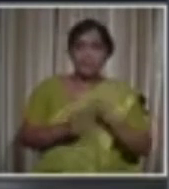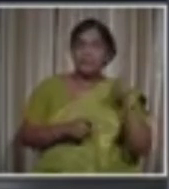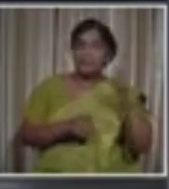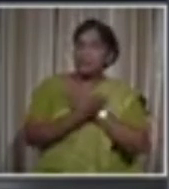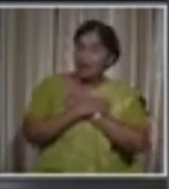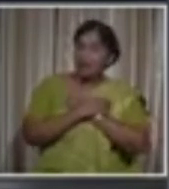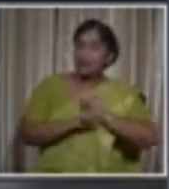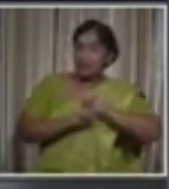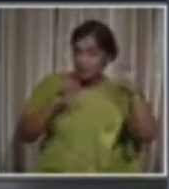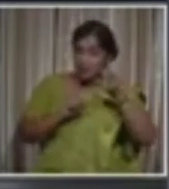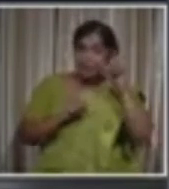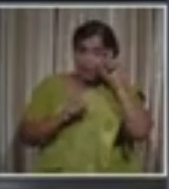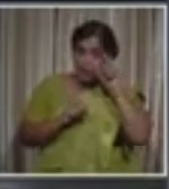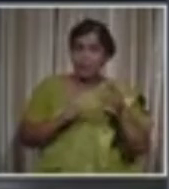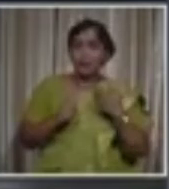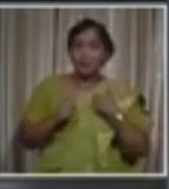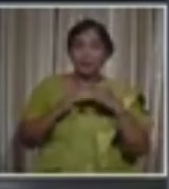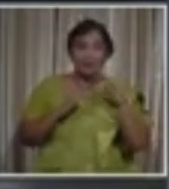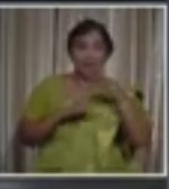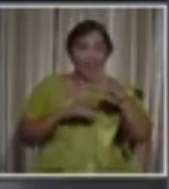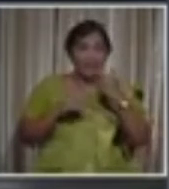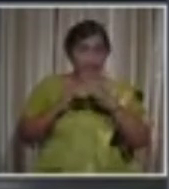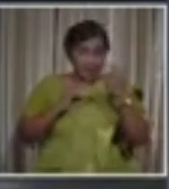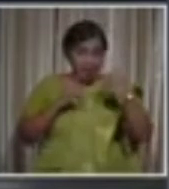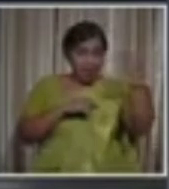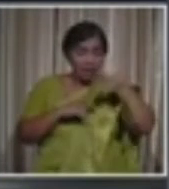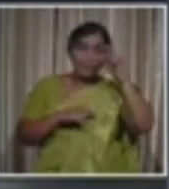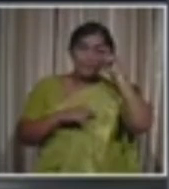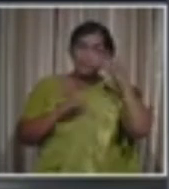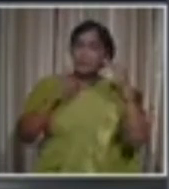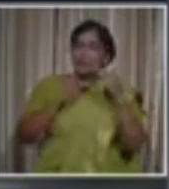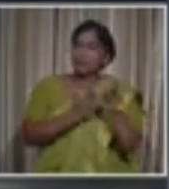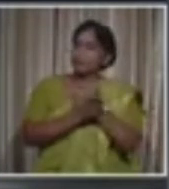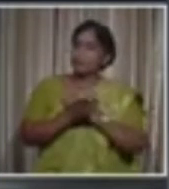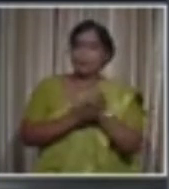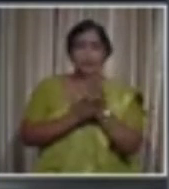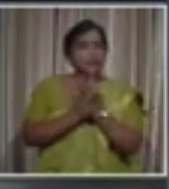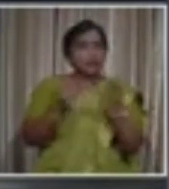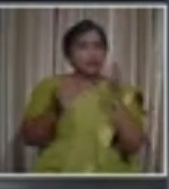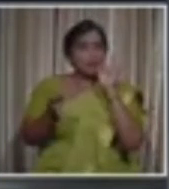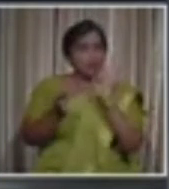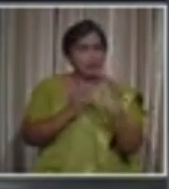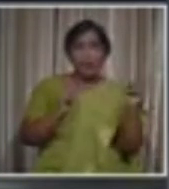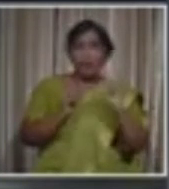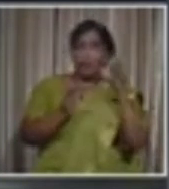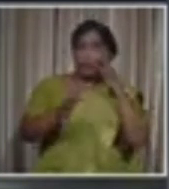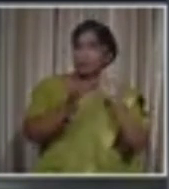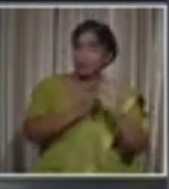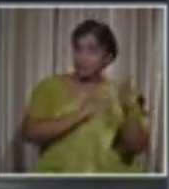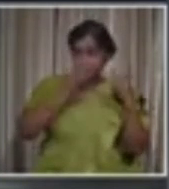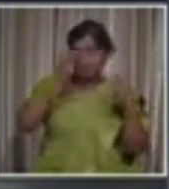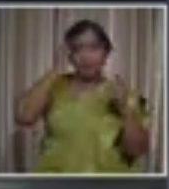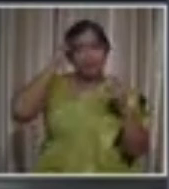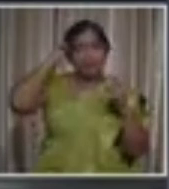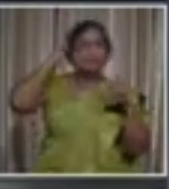ආදරේ අරගලය බලන්න අපේ වත්තට ආපම බලන්න පුළුවන්. අපේ නිවාස සම්පූර්ණ පුච්චලා කාර්යාල පුච්චලා